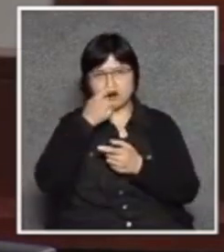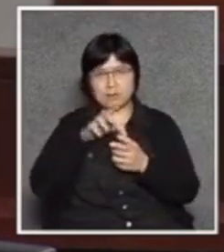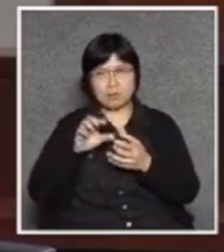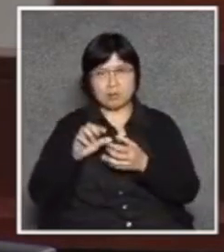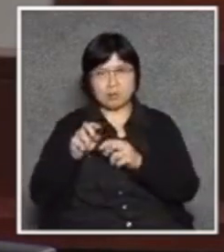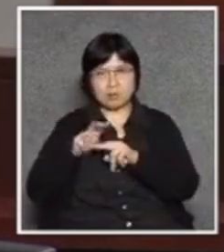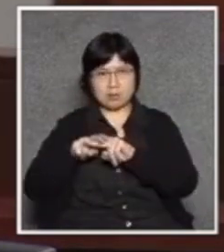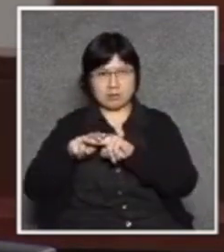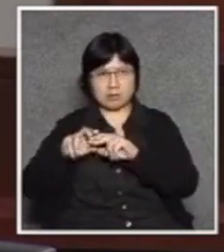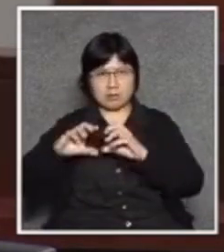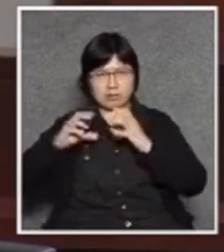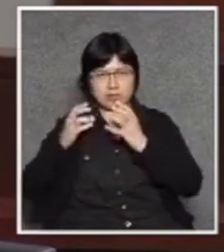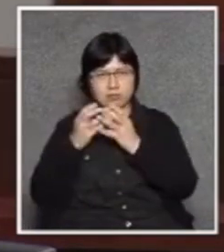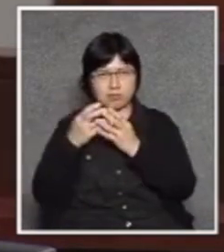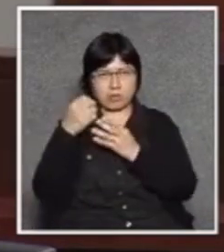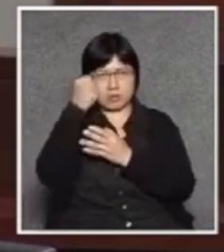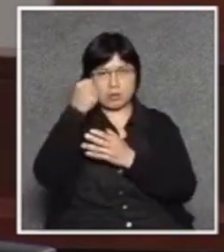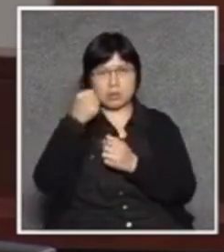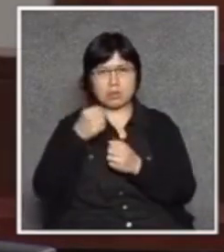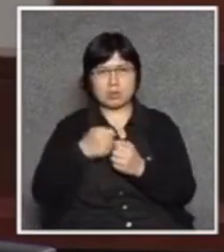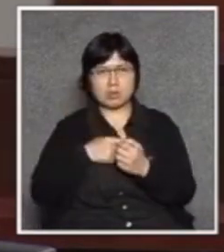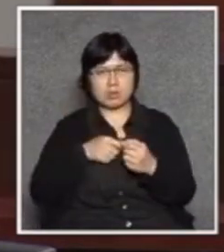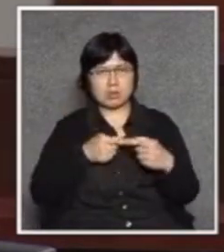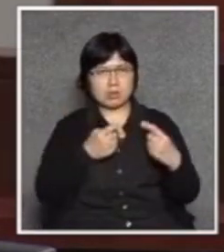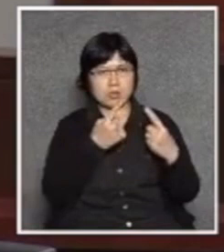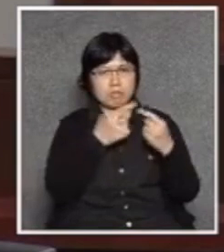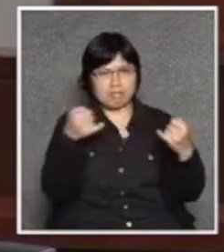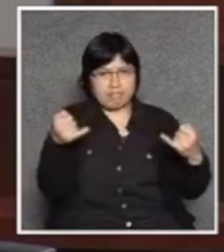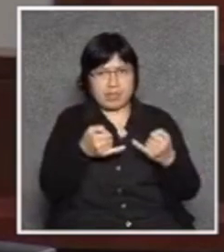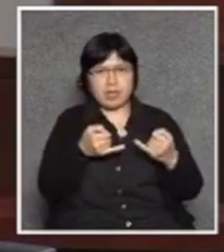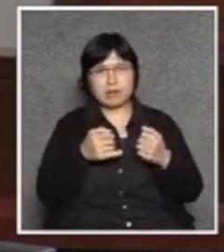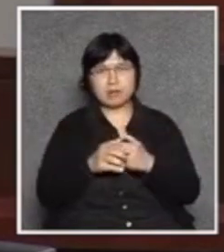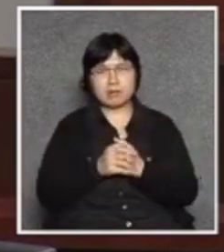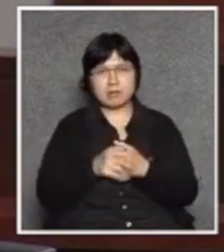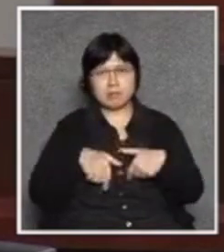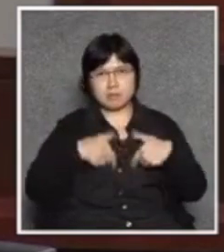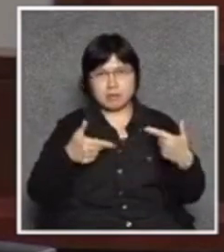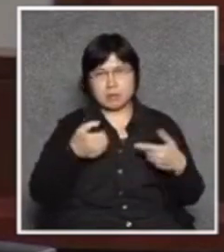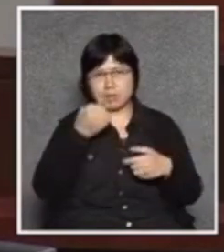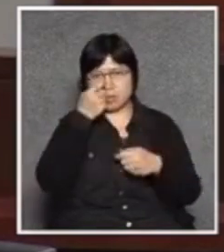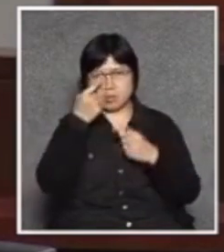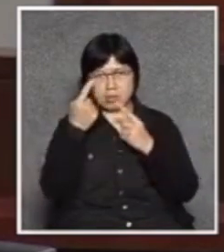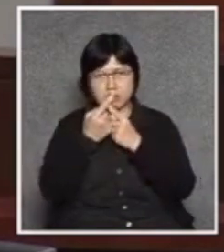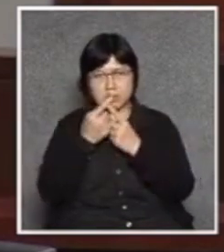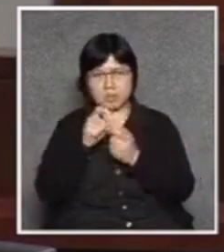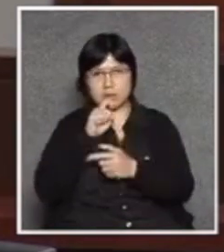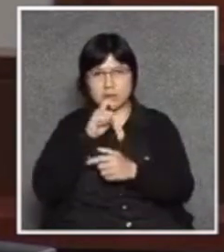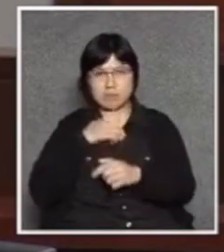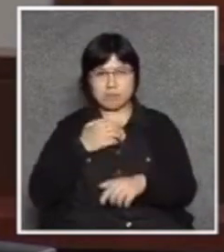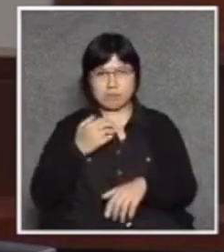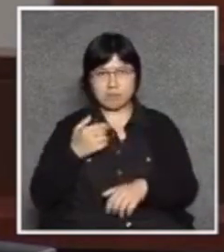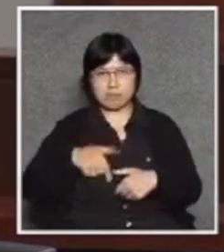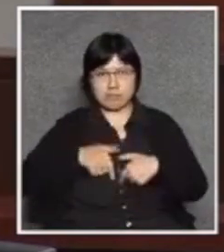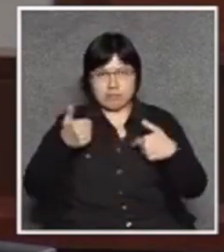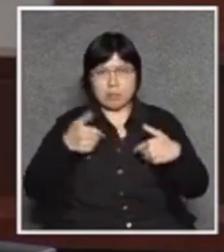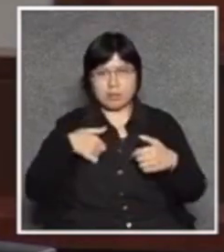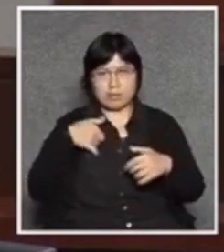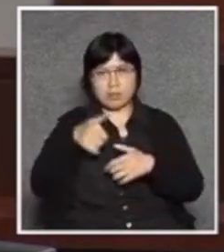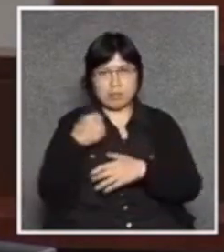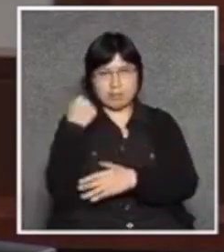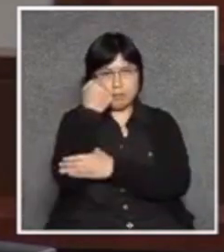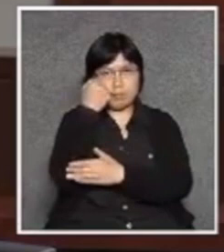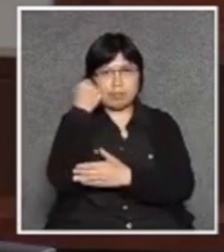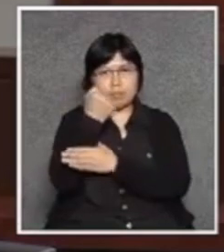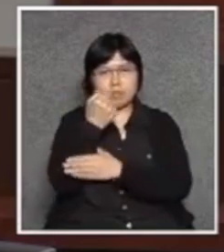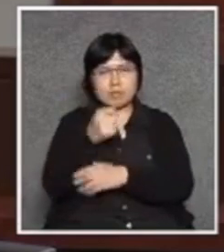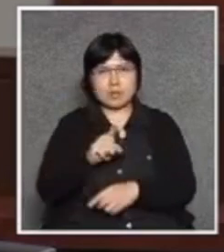共政權公然與民為敵，香港人如果有種應該起來革命，